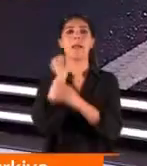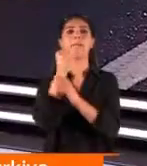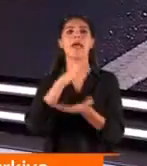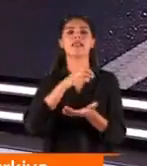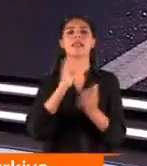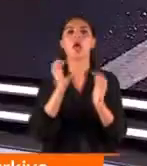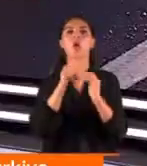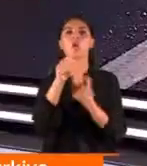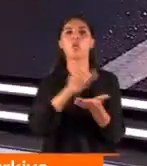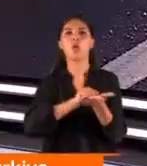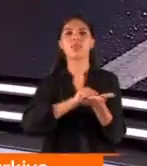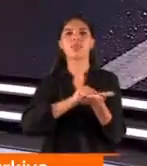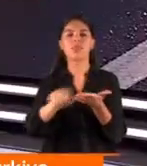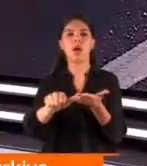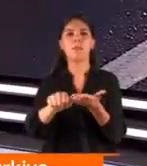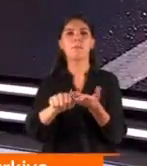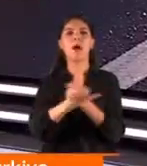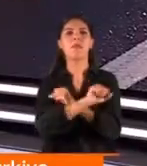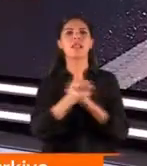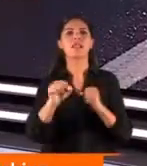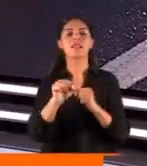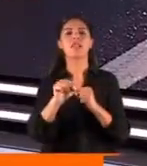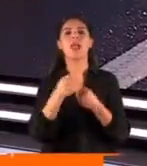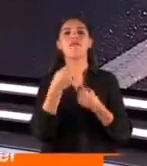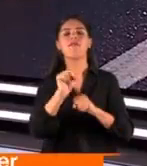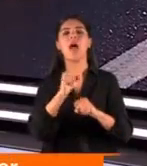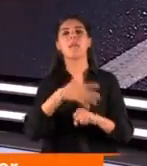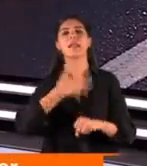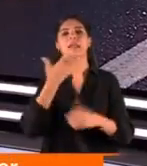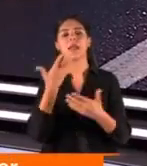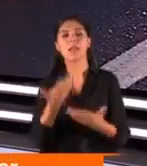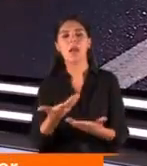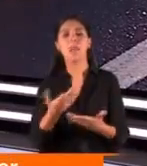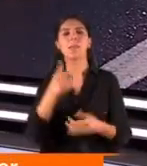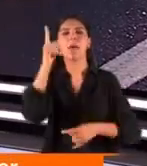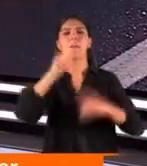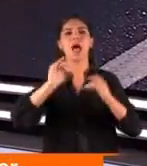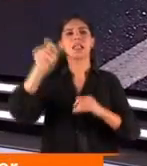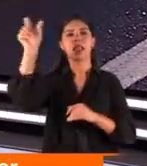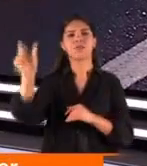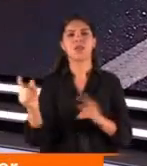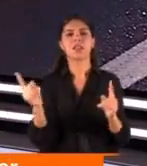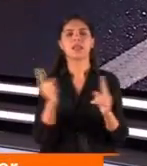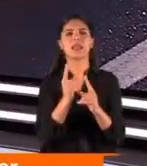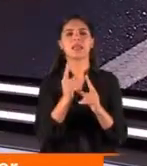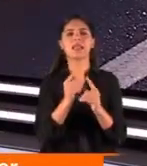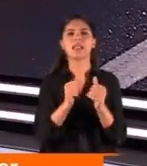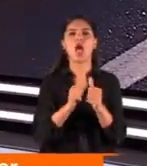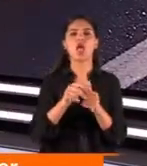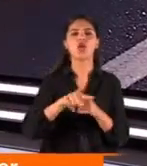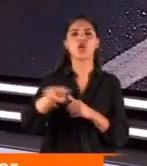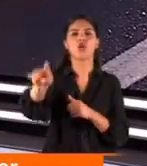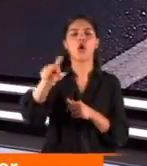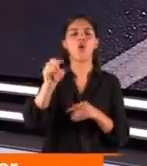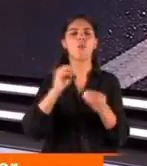Meslek grubunun tamamını töhmet altında bırakmak istemeyiz elbet ama bazı taksicilerde kısa mesafe alerjisi gibi bir durum söz